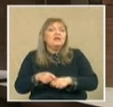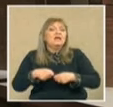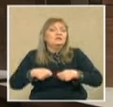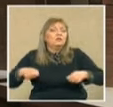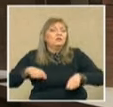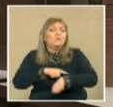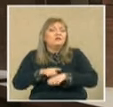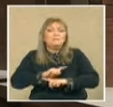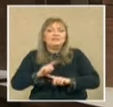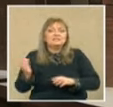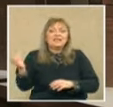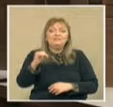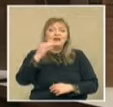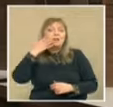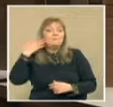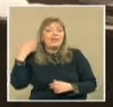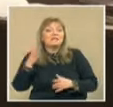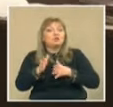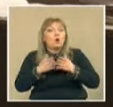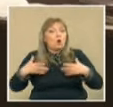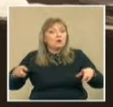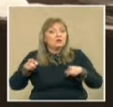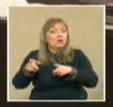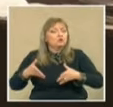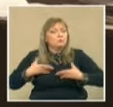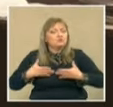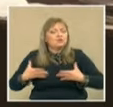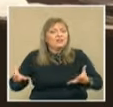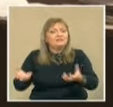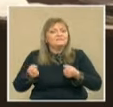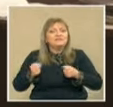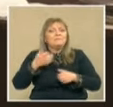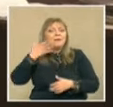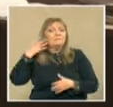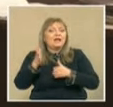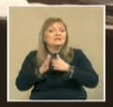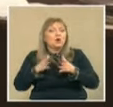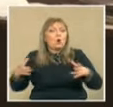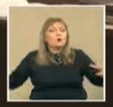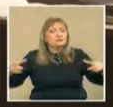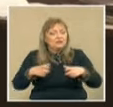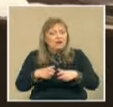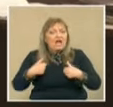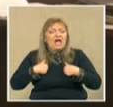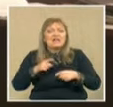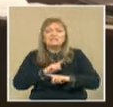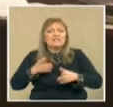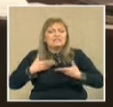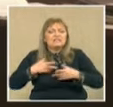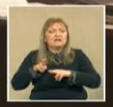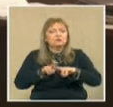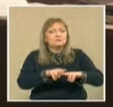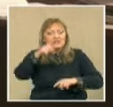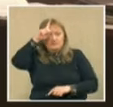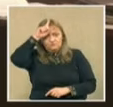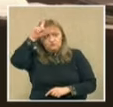млади хора. Той пожела да вземе много хора на куп и аз не исках да оставам София.